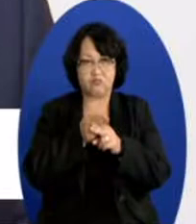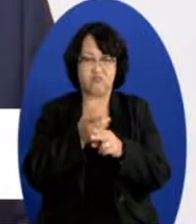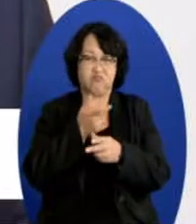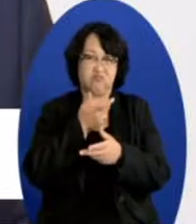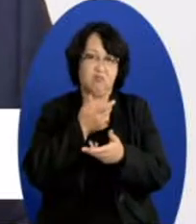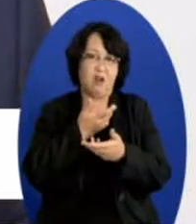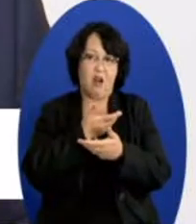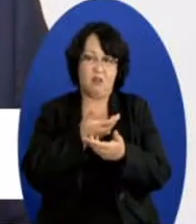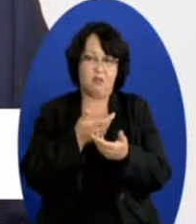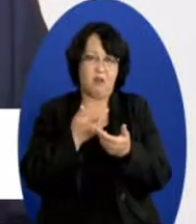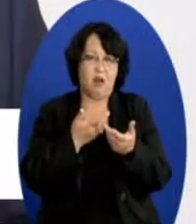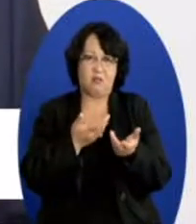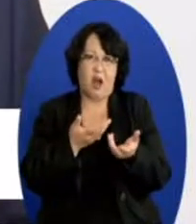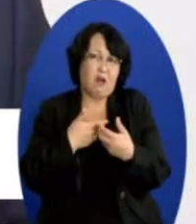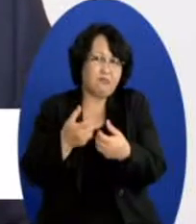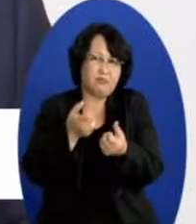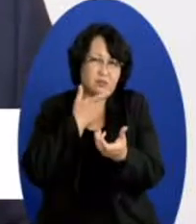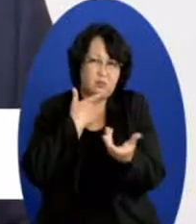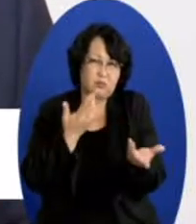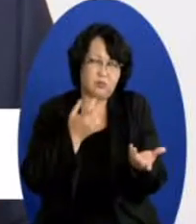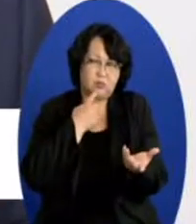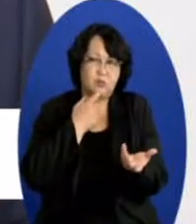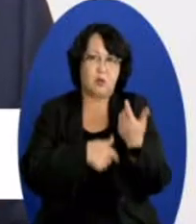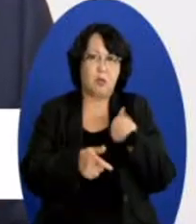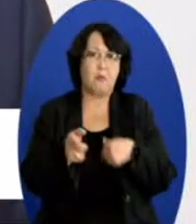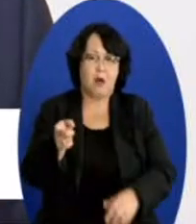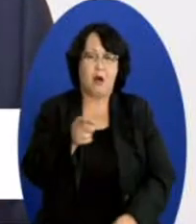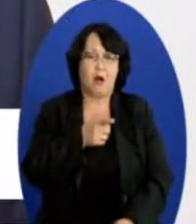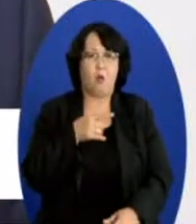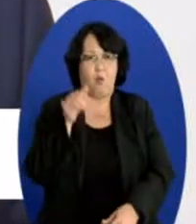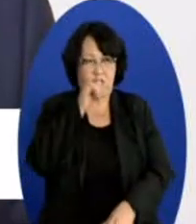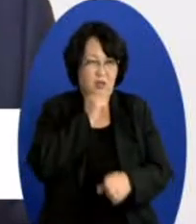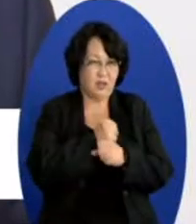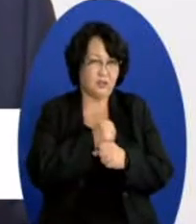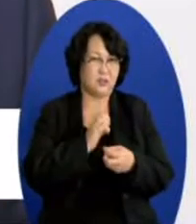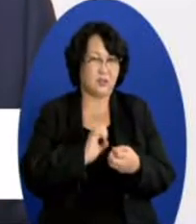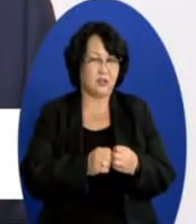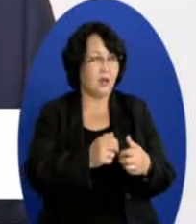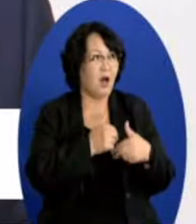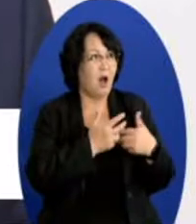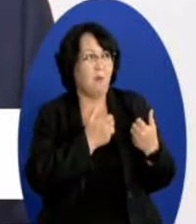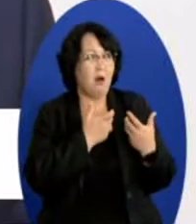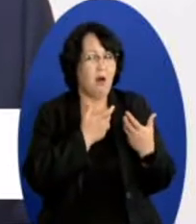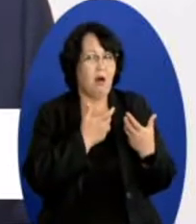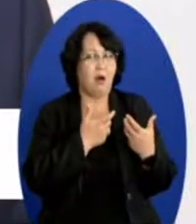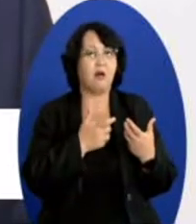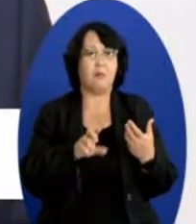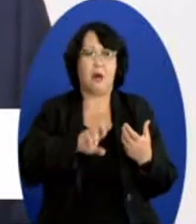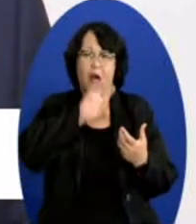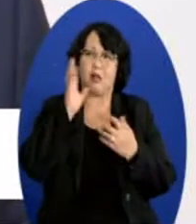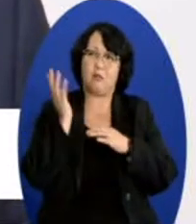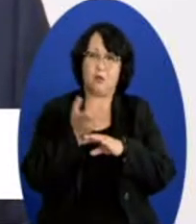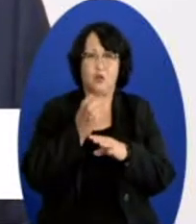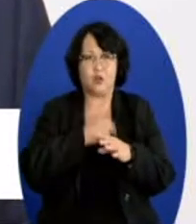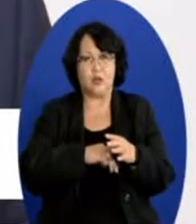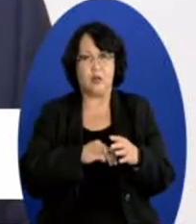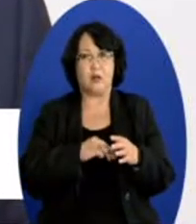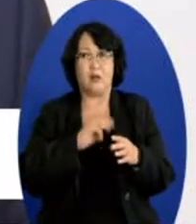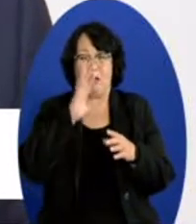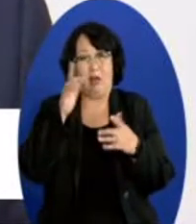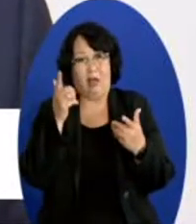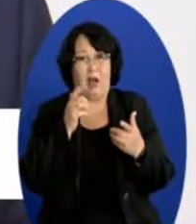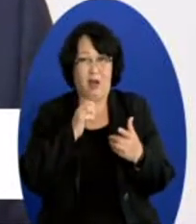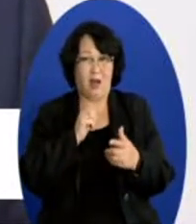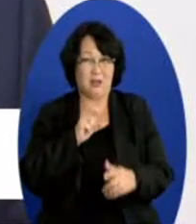тийм. Улсын ажил хийж явж байгаа хүмүүсийн хувьд бол энэ эрсдэлтэй ажил хийж явж байгаагийн хувьд бол улсаас